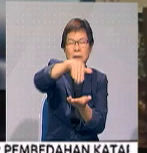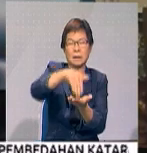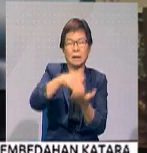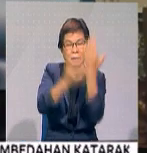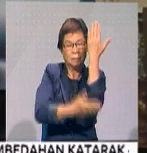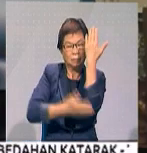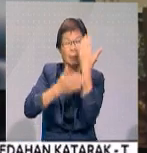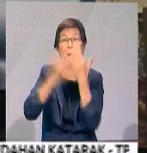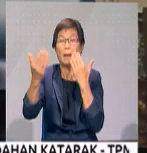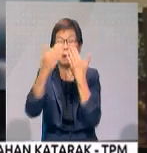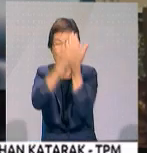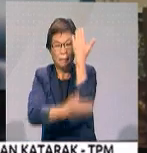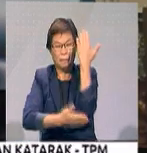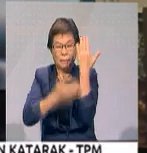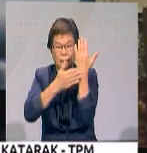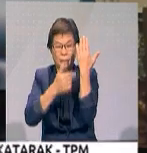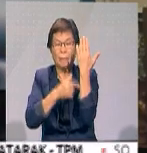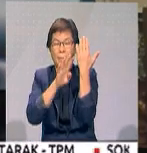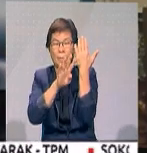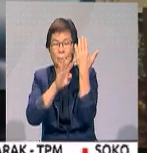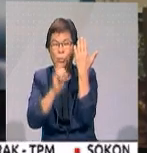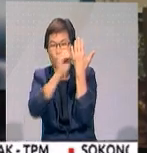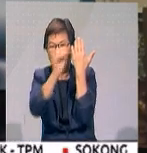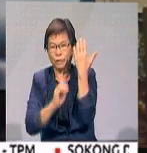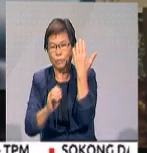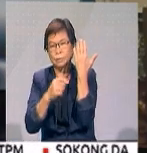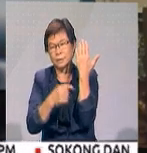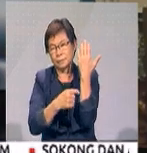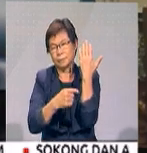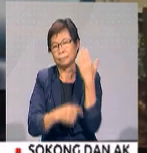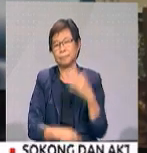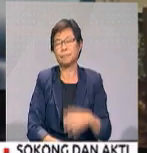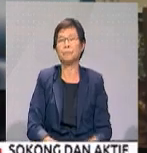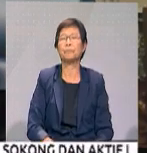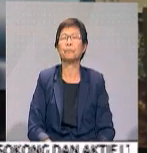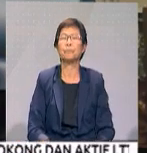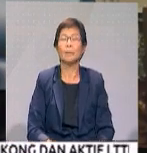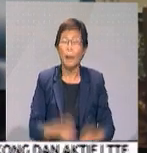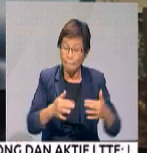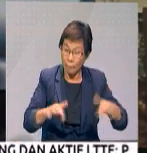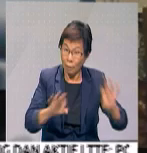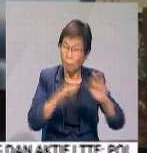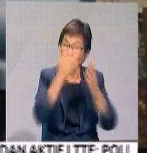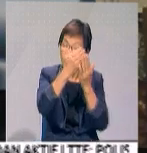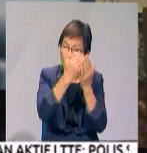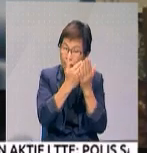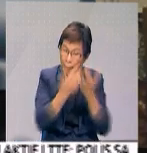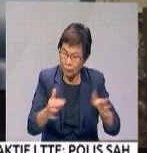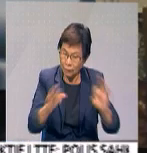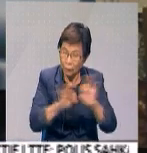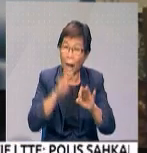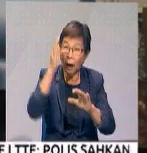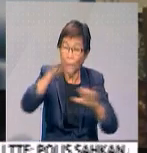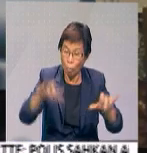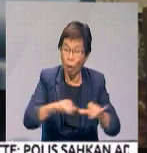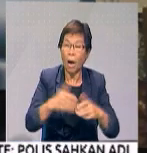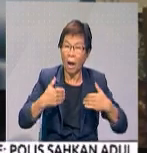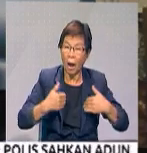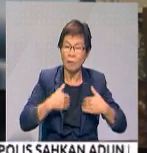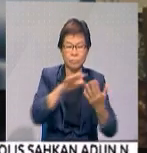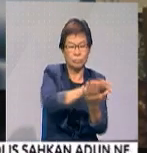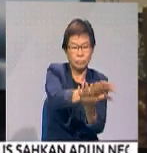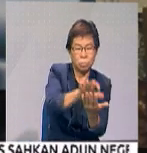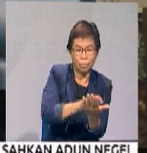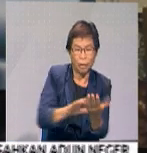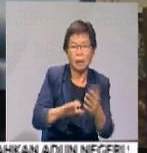semenanjung Malaysia sebanyak 40%. Antara langkah penting yang akan diambil adalah dengan mengadakan pemetaan